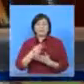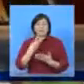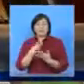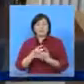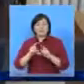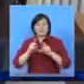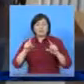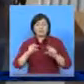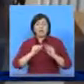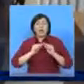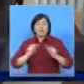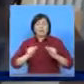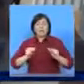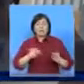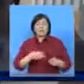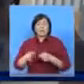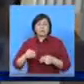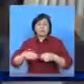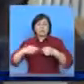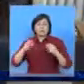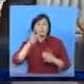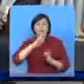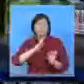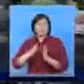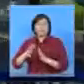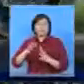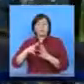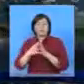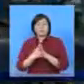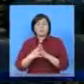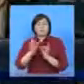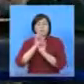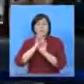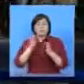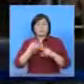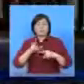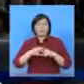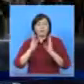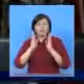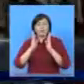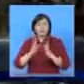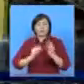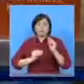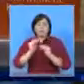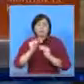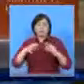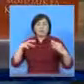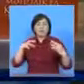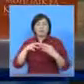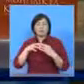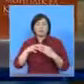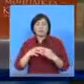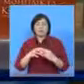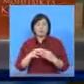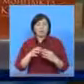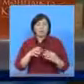центр «Парасат-Жола», который был открыт в библиотеке сельского клуба. Данный проект направлен на формирование антикоррупционной культуры в